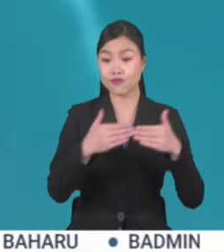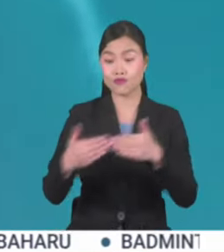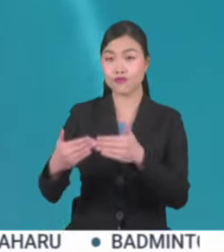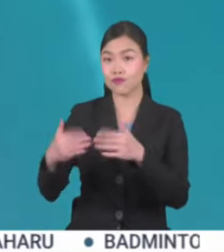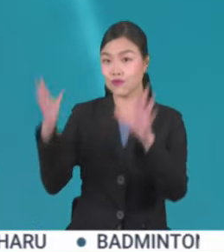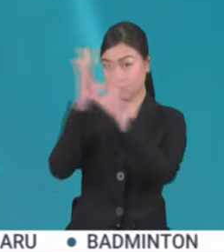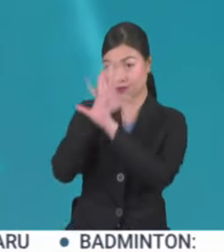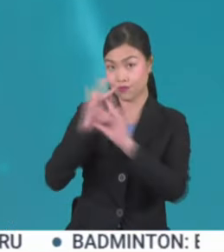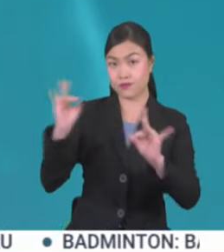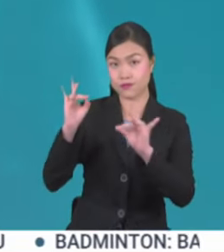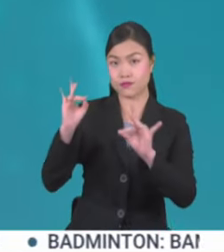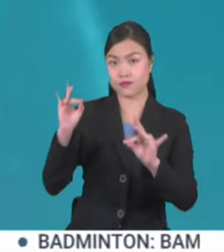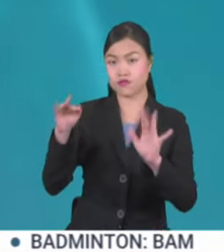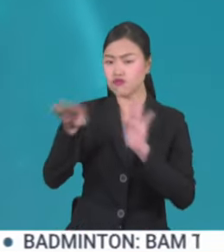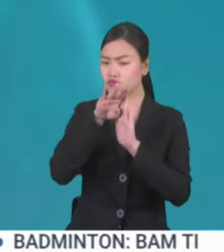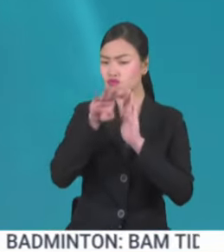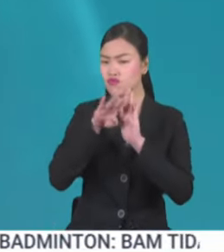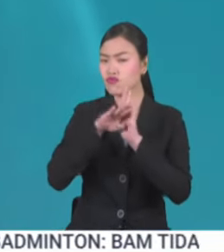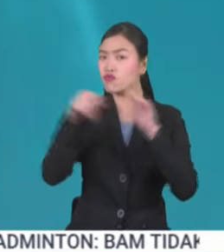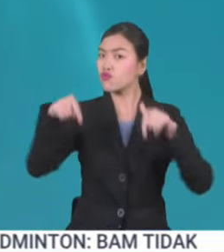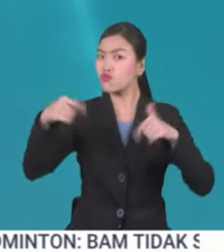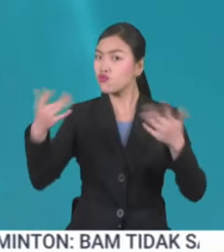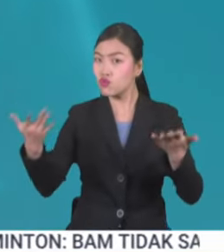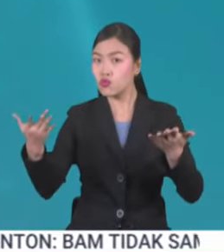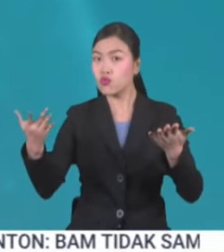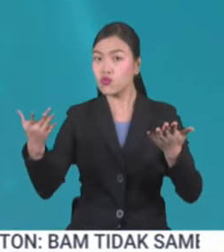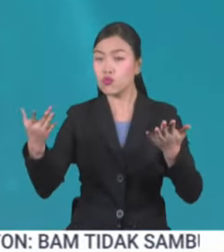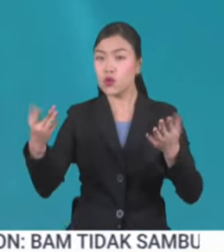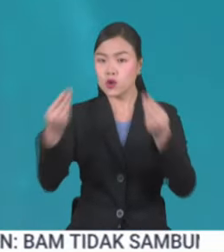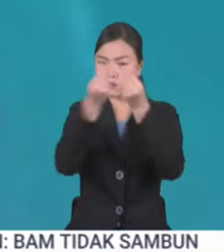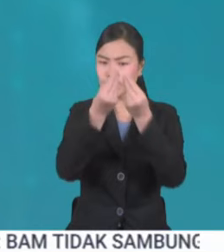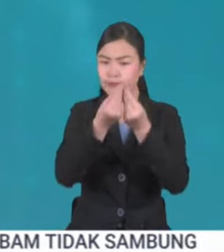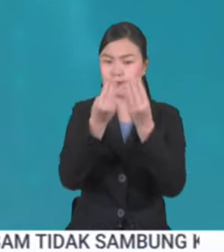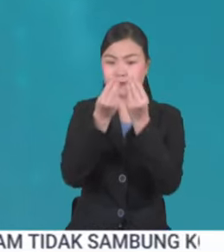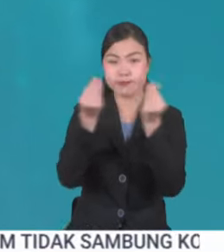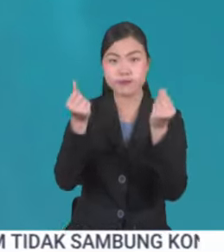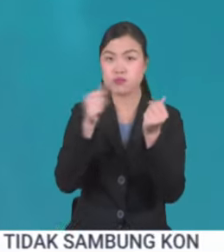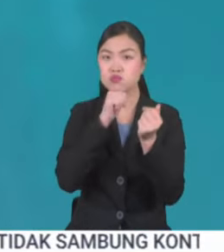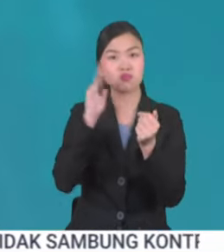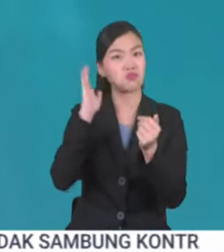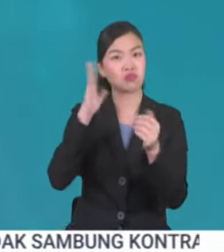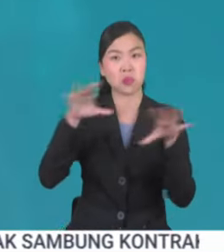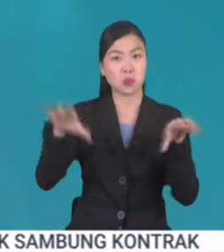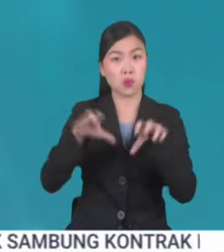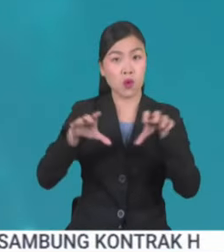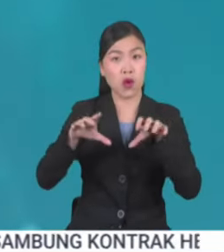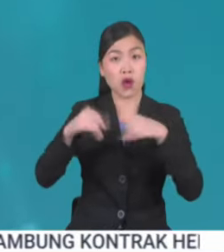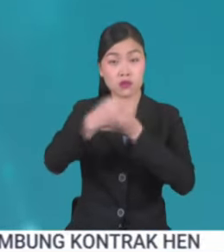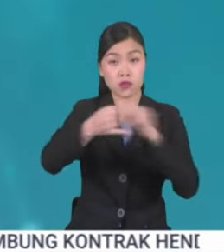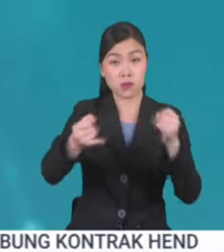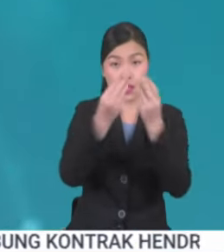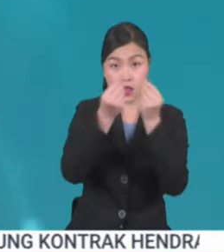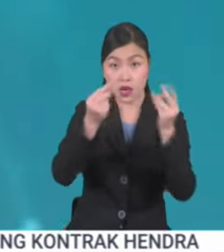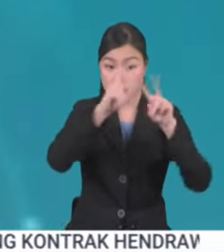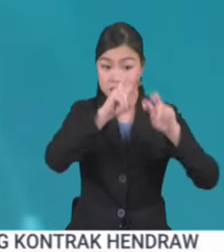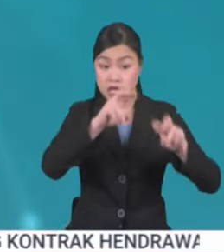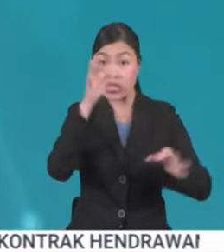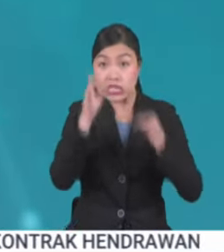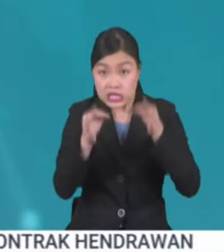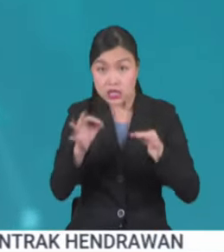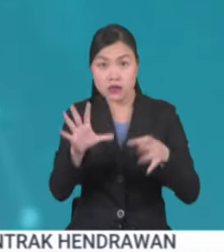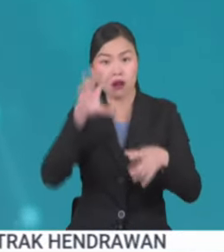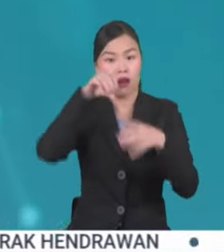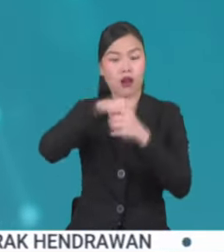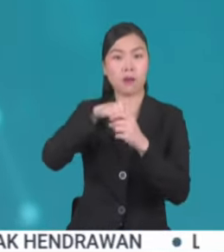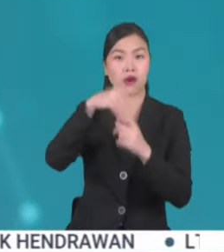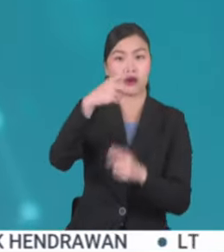Seterusnya ke Bumi Kenyalang dan antara paparan hari ini, penyukatan tanah tidak akan dilakukan oleh Jabatan Tanah dan Survey sekiranya